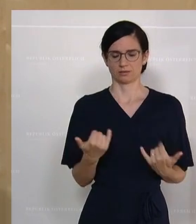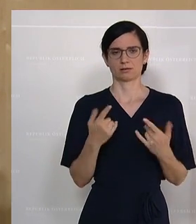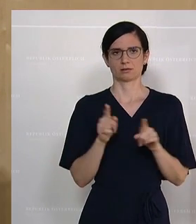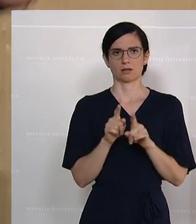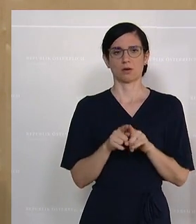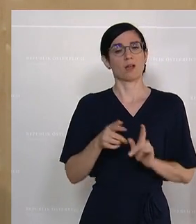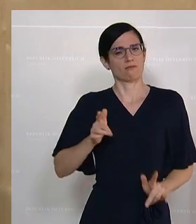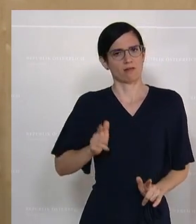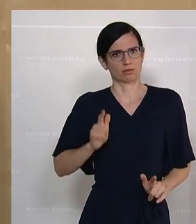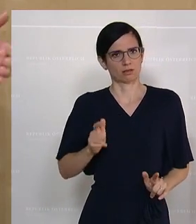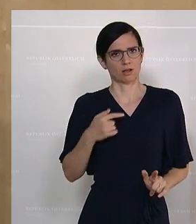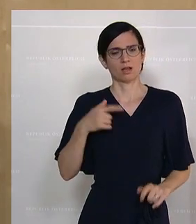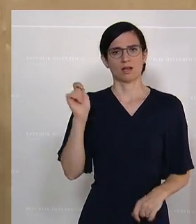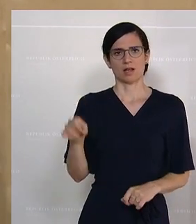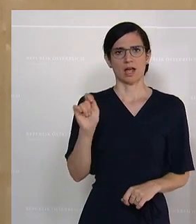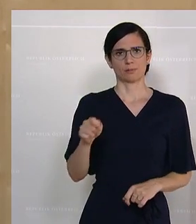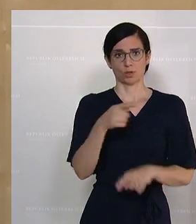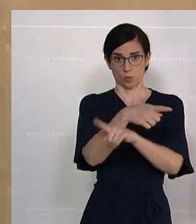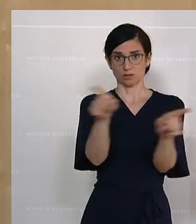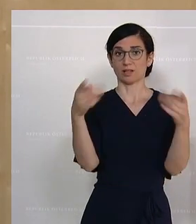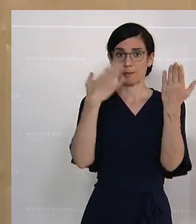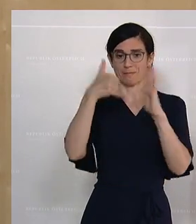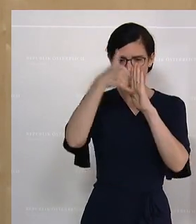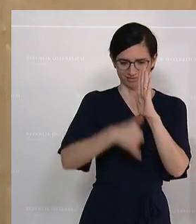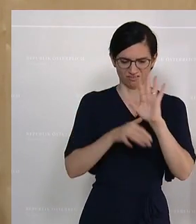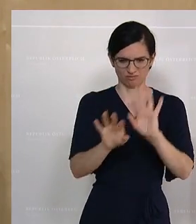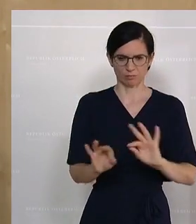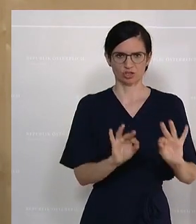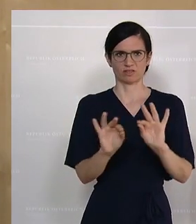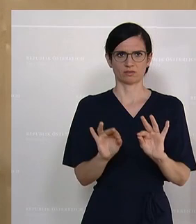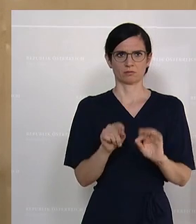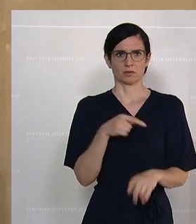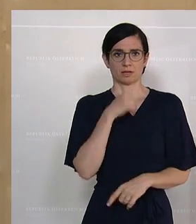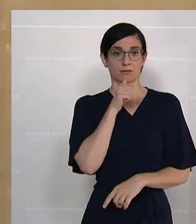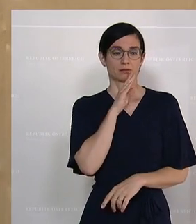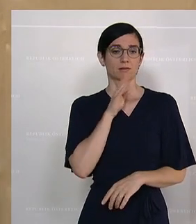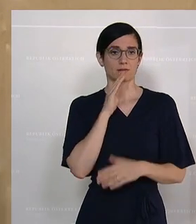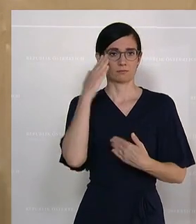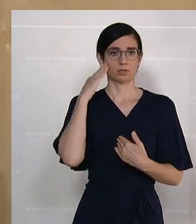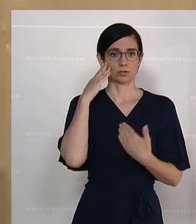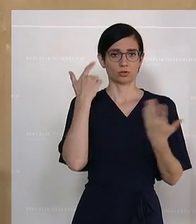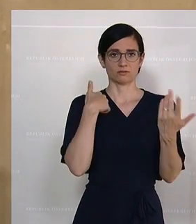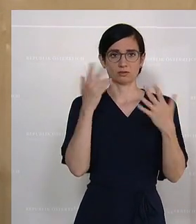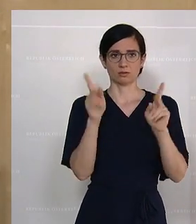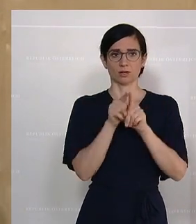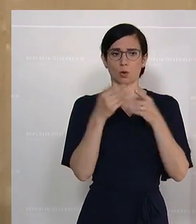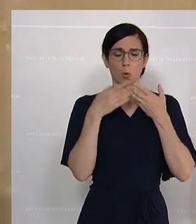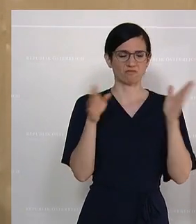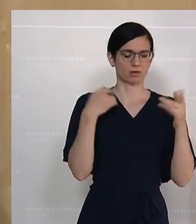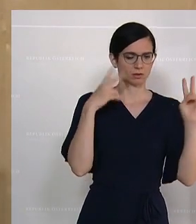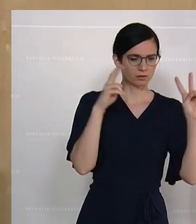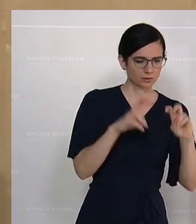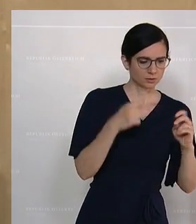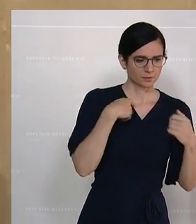auch die abgeordneten damit auseinandersetzen das ist ja keine geheimwissenschaft teilweise kann man das ja auch öffentlich nachvollziehen was von dort